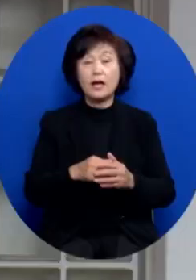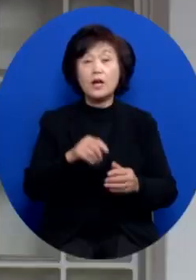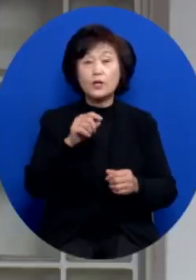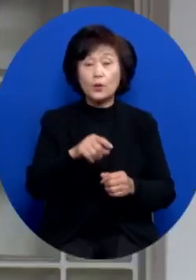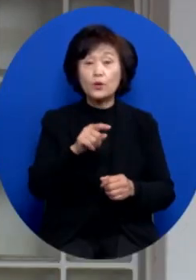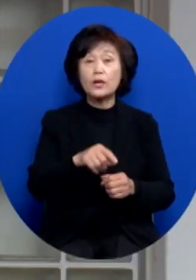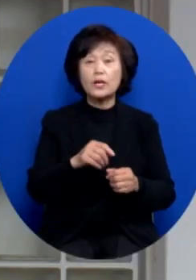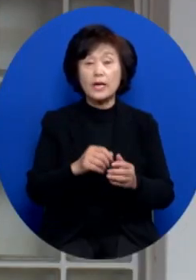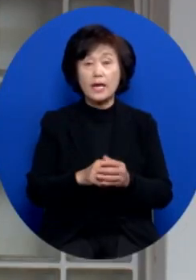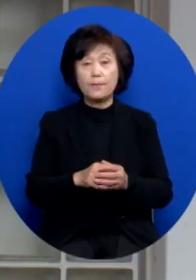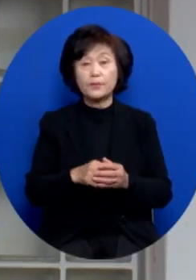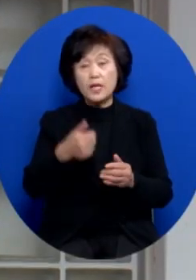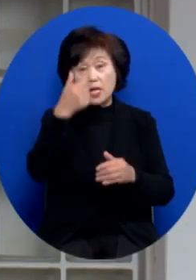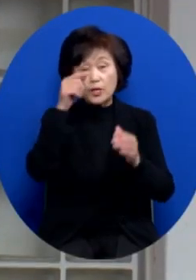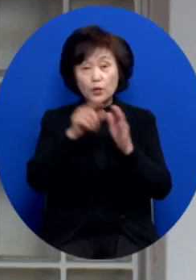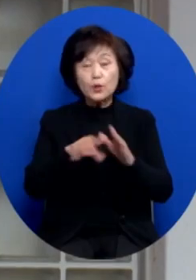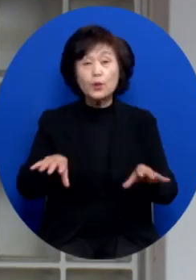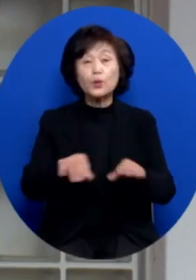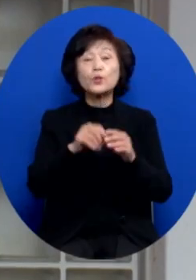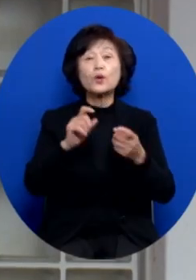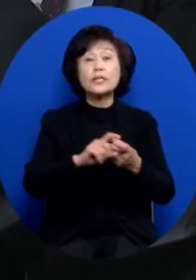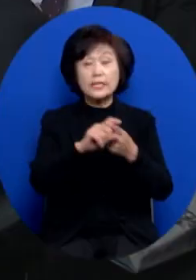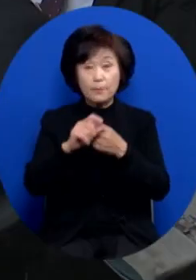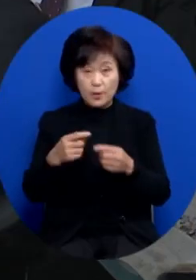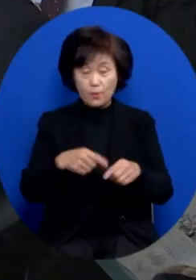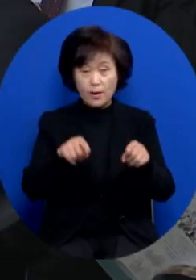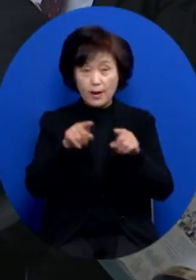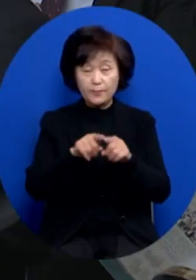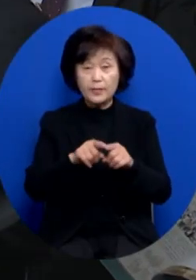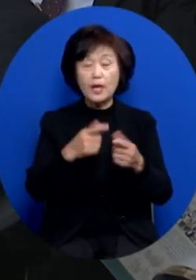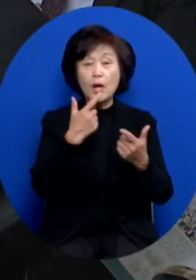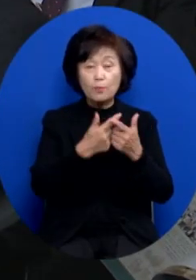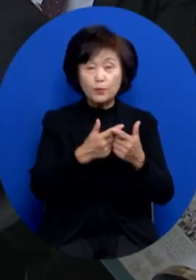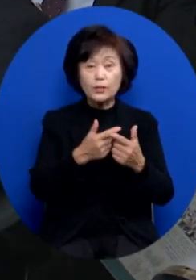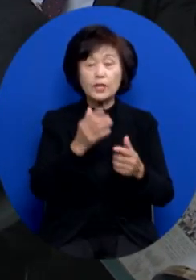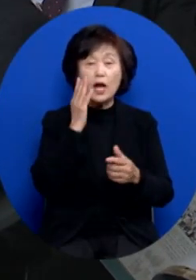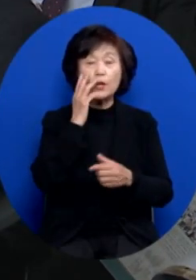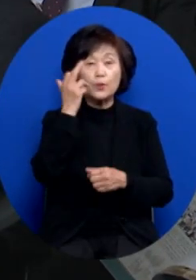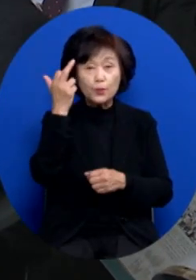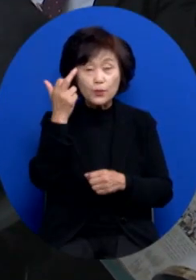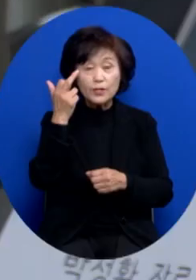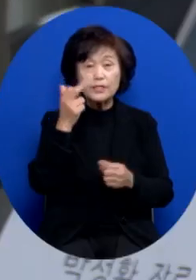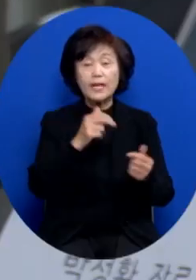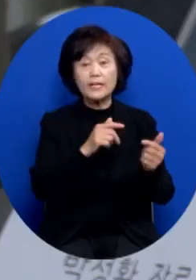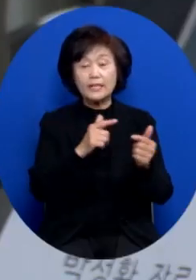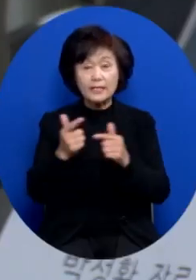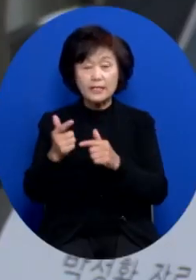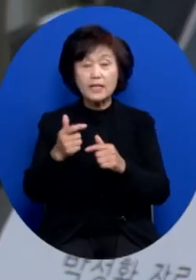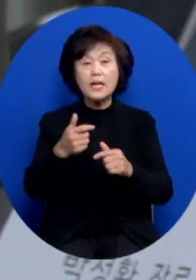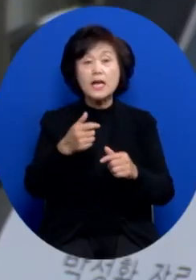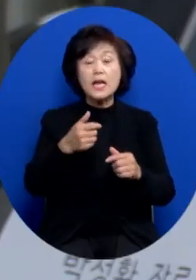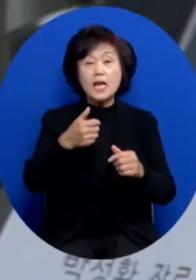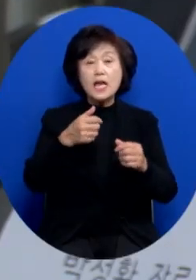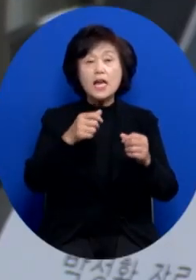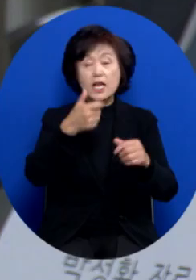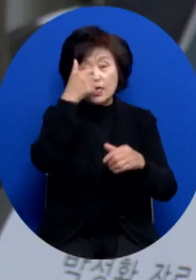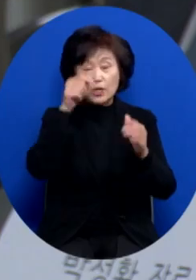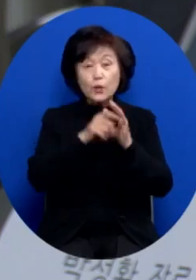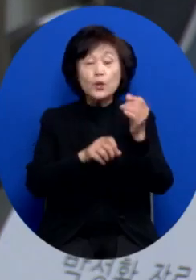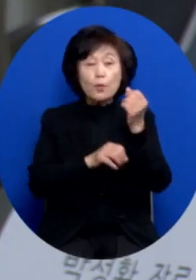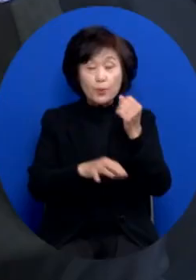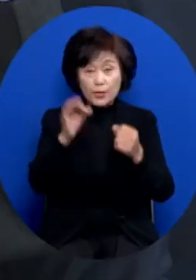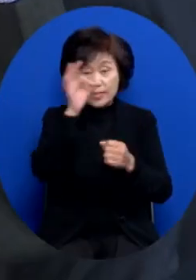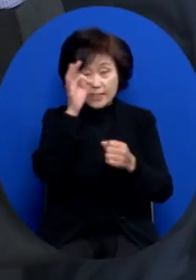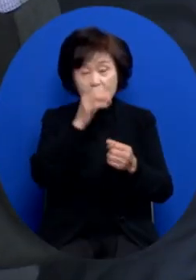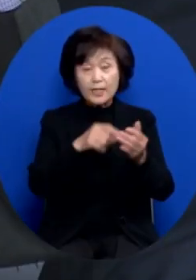운동본부와 경남 기독교 총연합회는 경남 부산울산 기독교 뿌리찾기 백 발한 성 장로에게